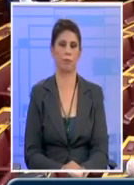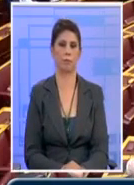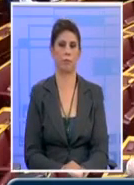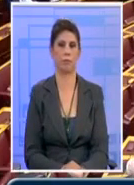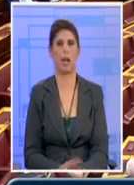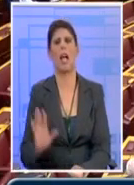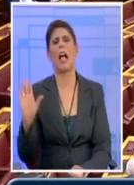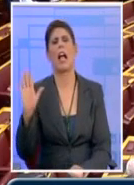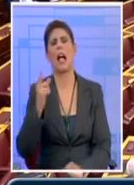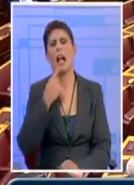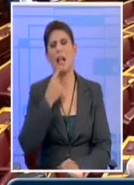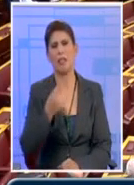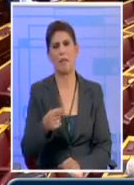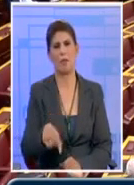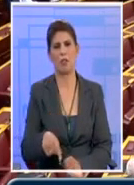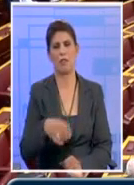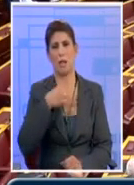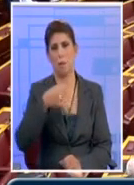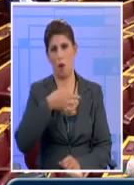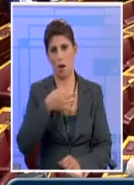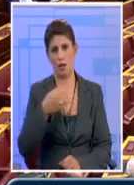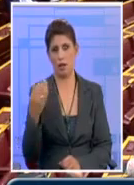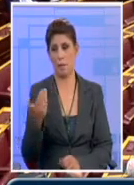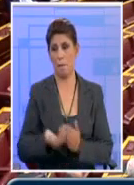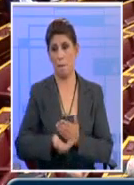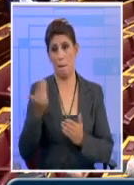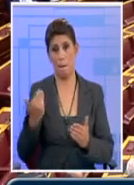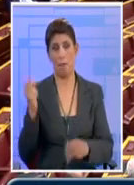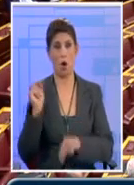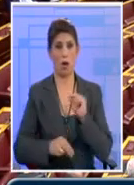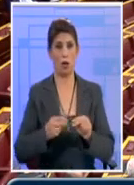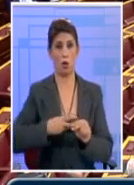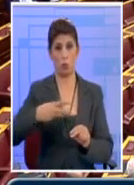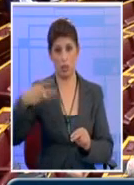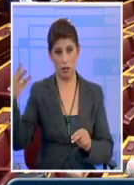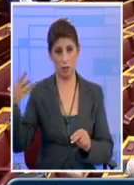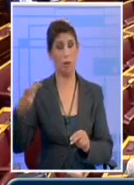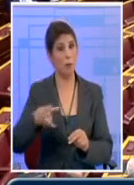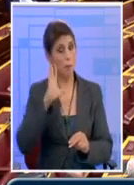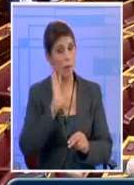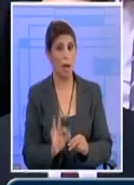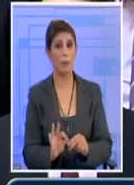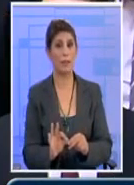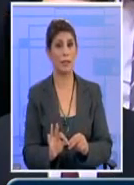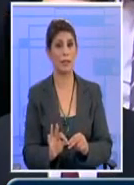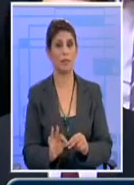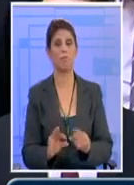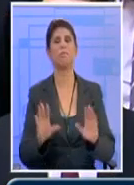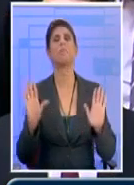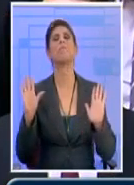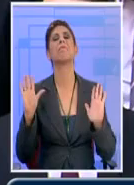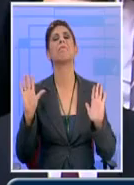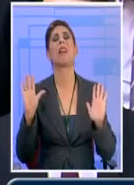Δεν θα αναφερθώ σε αυτά τα οποία έλεγε προεκλογικά ο ΣΥΡΙΖΑ και τα οποία πραγματικά δεν